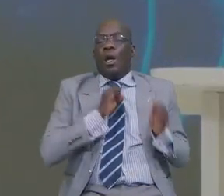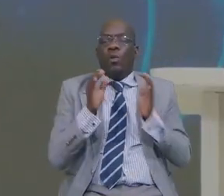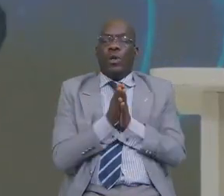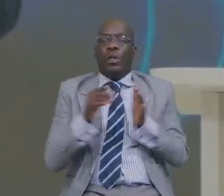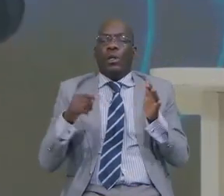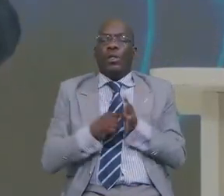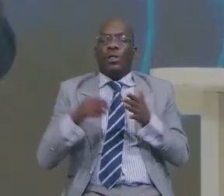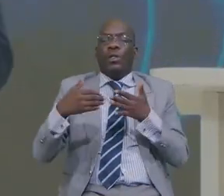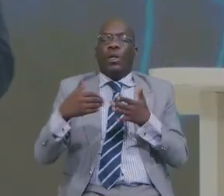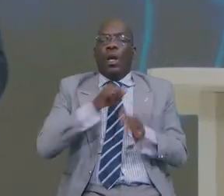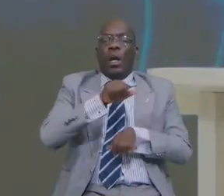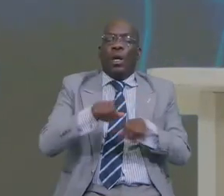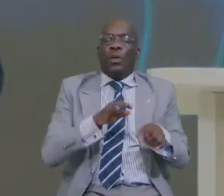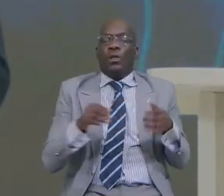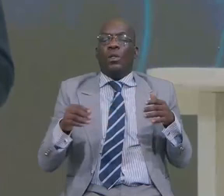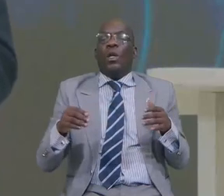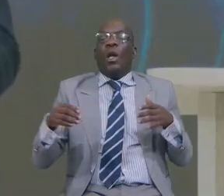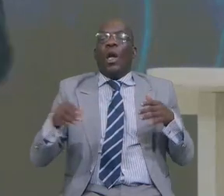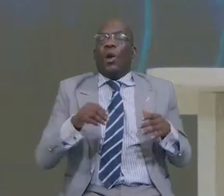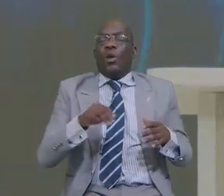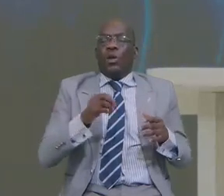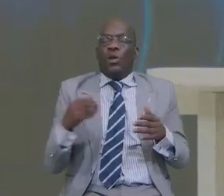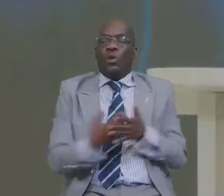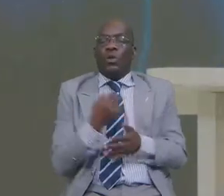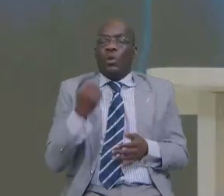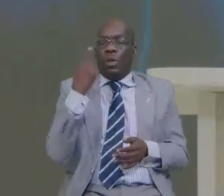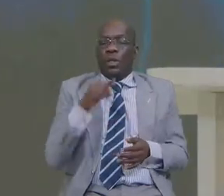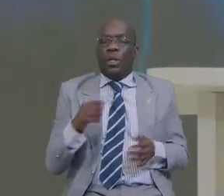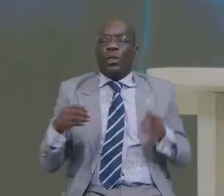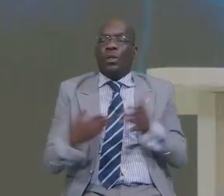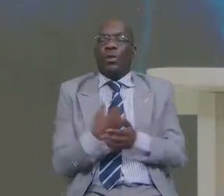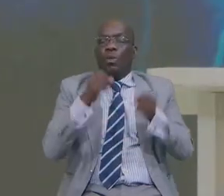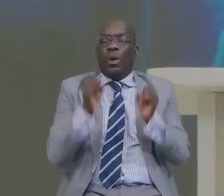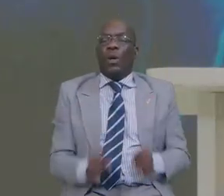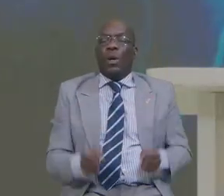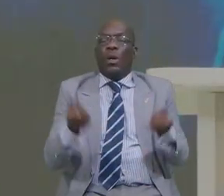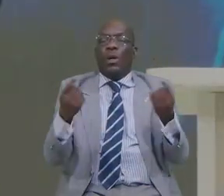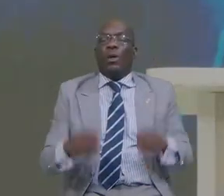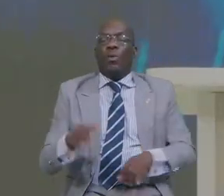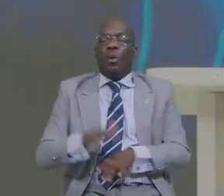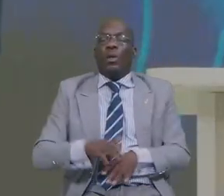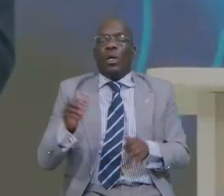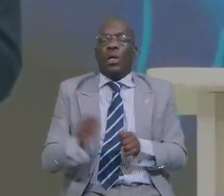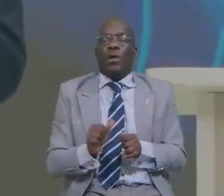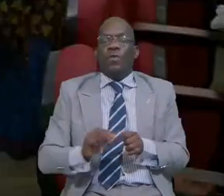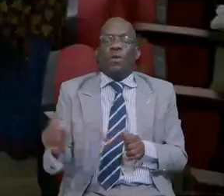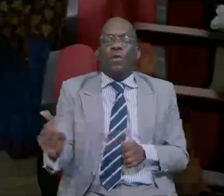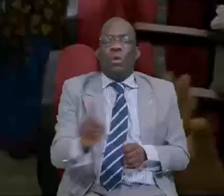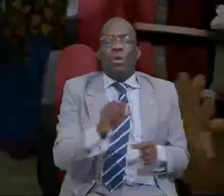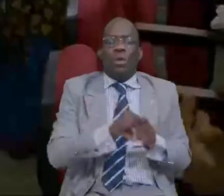et cette nouvelle autorité et cette nouvelle compréhension et cette nouvelle puissance descendent sur chacun au nom